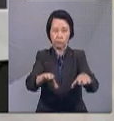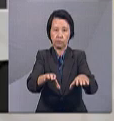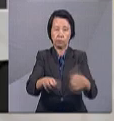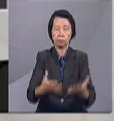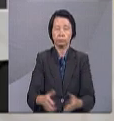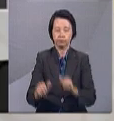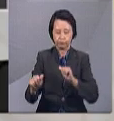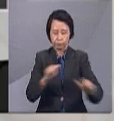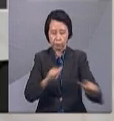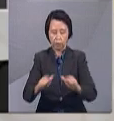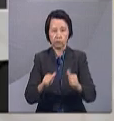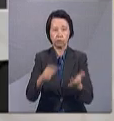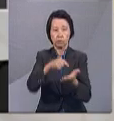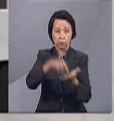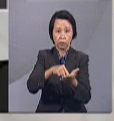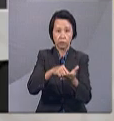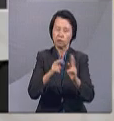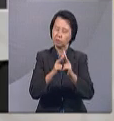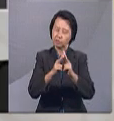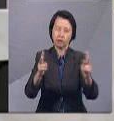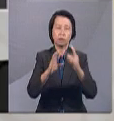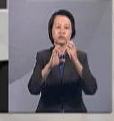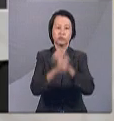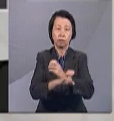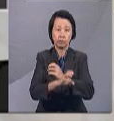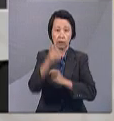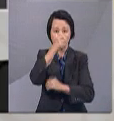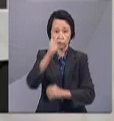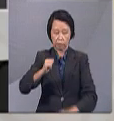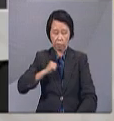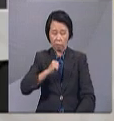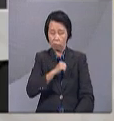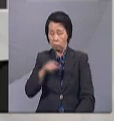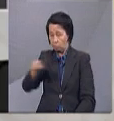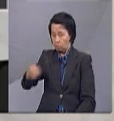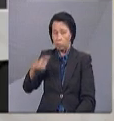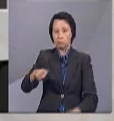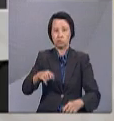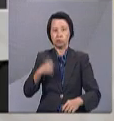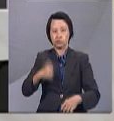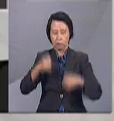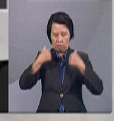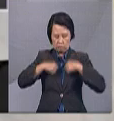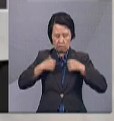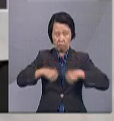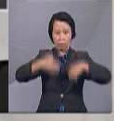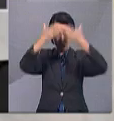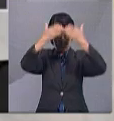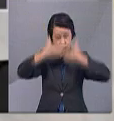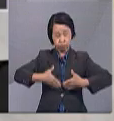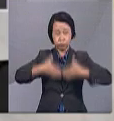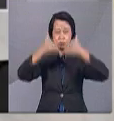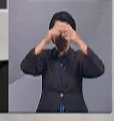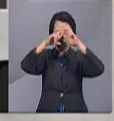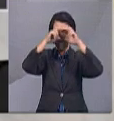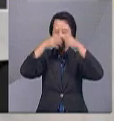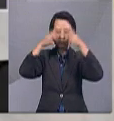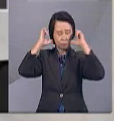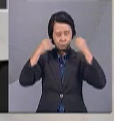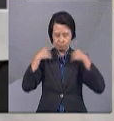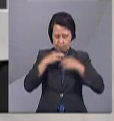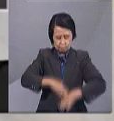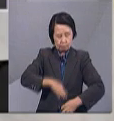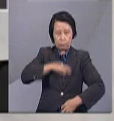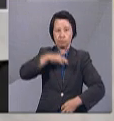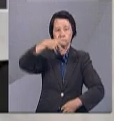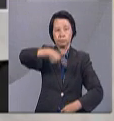activity sebegini agak mencabar kerana anggota payung memakai peralatan kelompok kelengkapannya diri yaitu